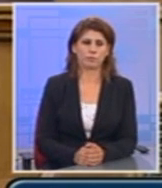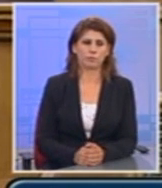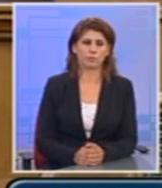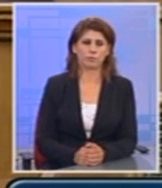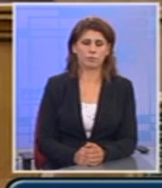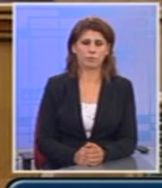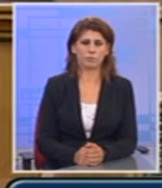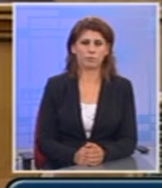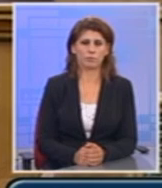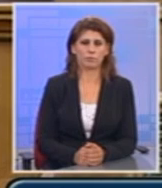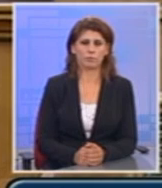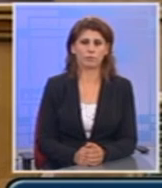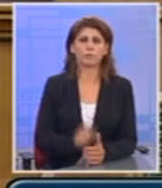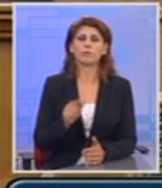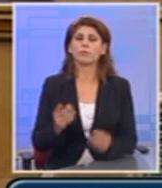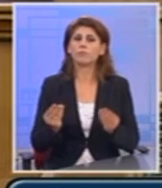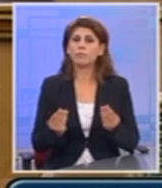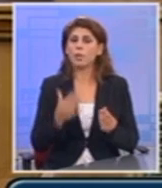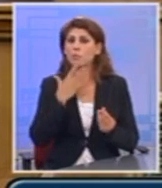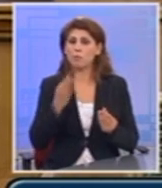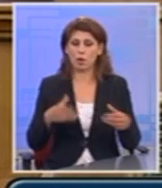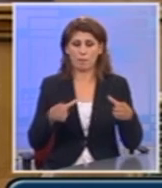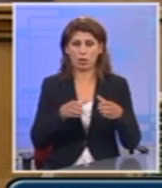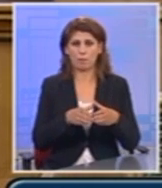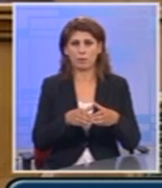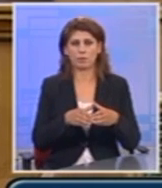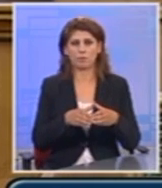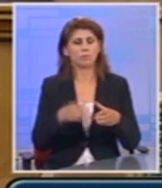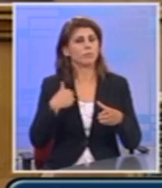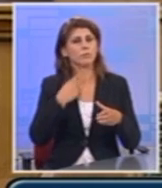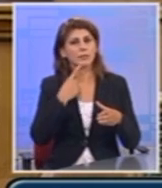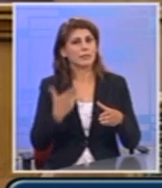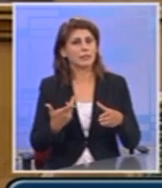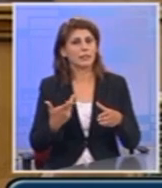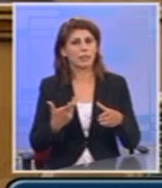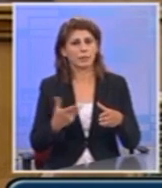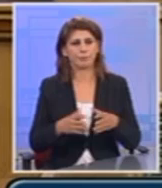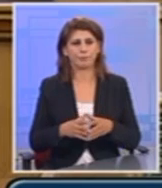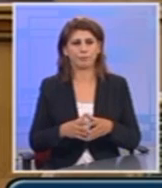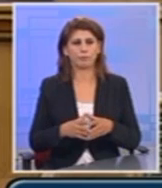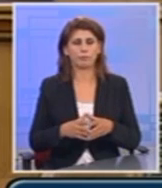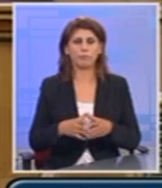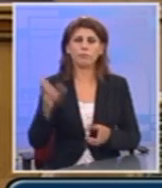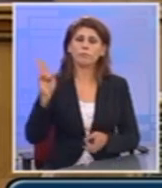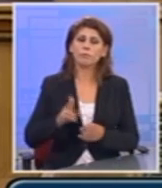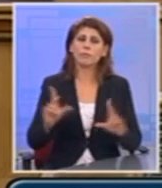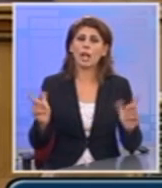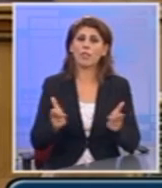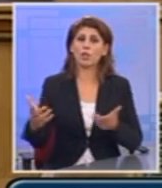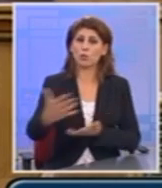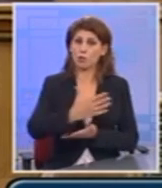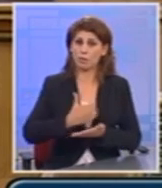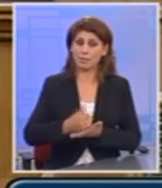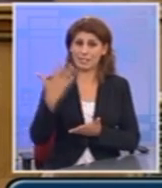φόρους σι λοιπόν η επιτροπή μας λέει ότι τοτο η μείωση εθνικού εισοδήματος